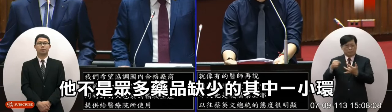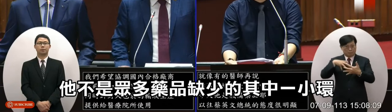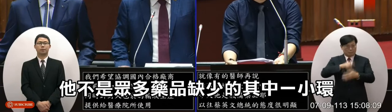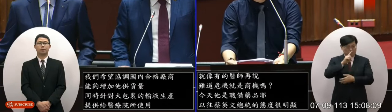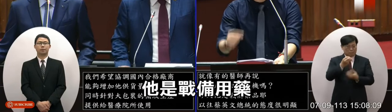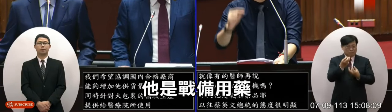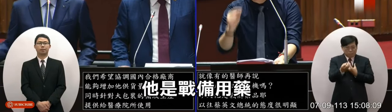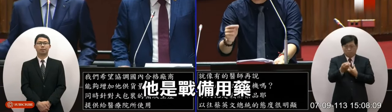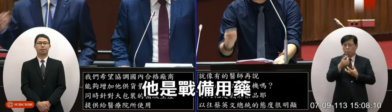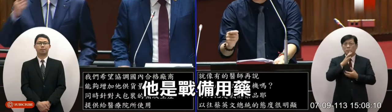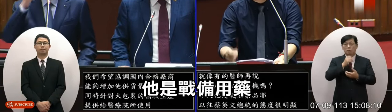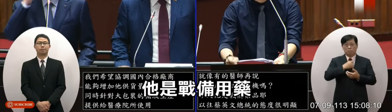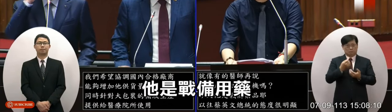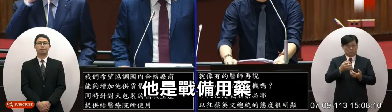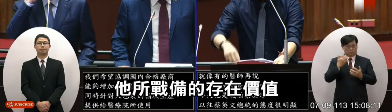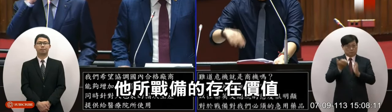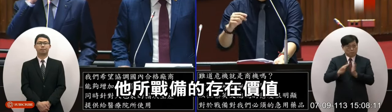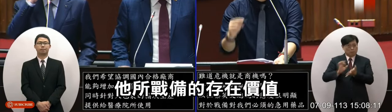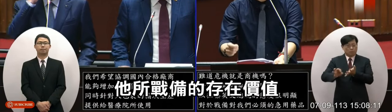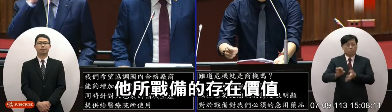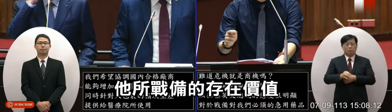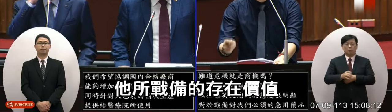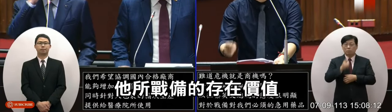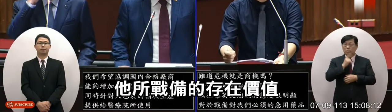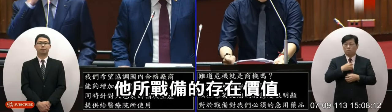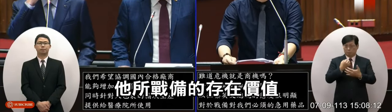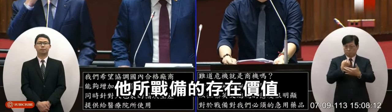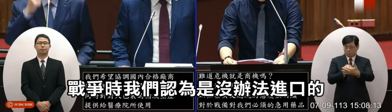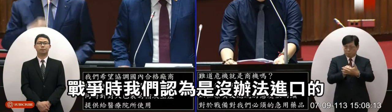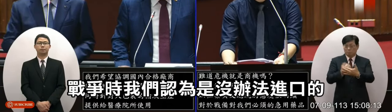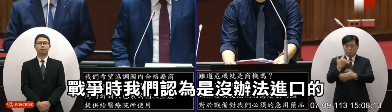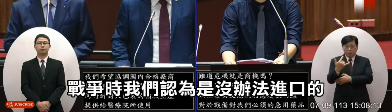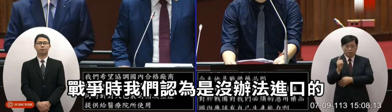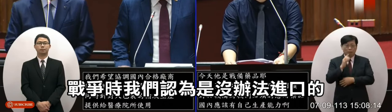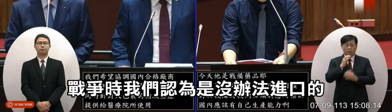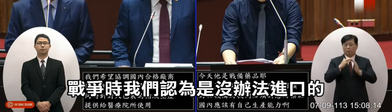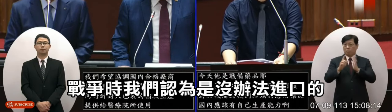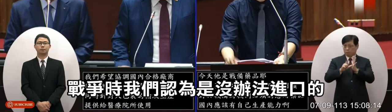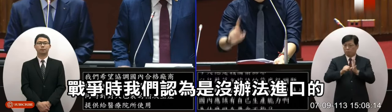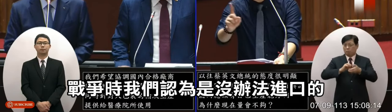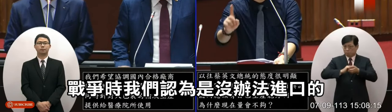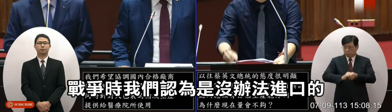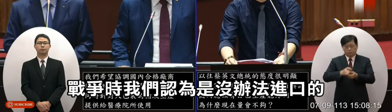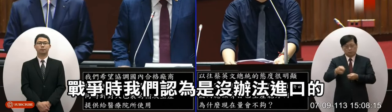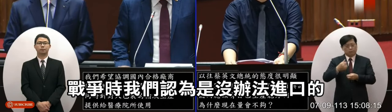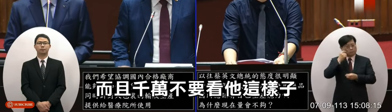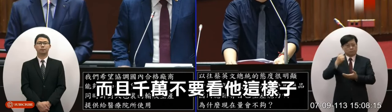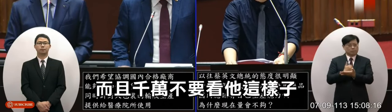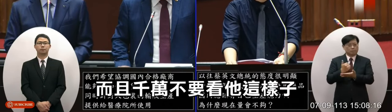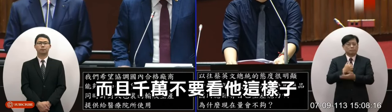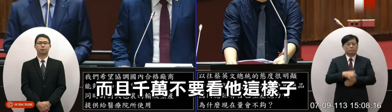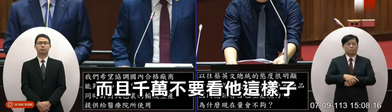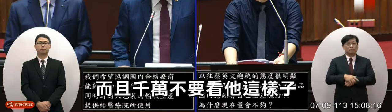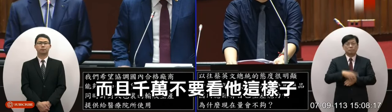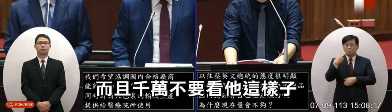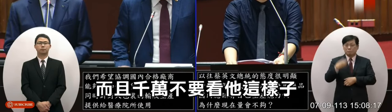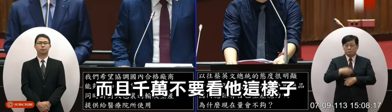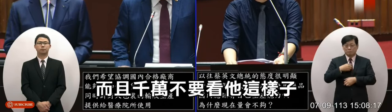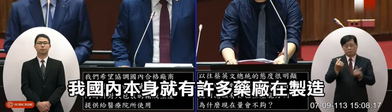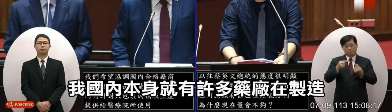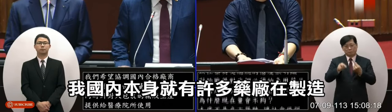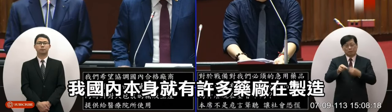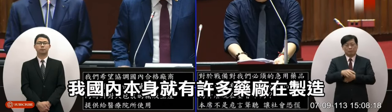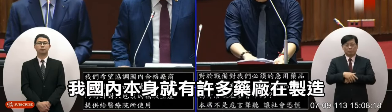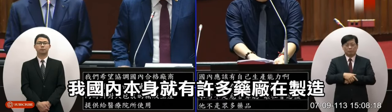中一小环啊，它是战备用药，它所战备的存在价值啊，战争时我们认为是没办法进口的，而且千万不要看它这样